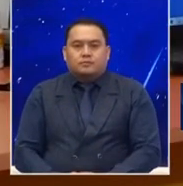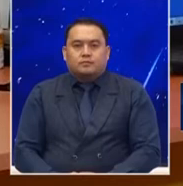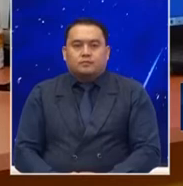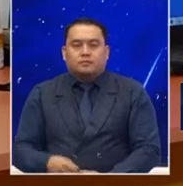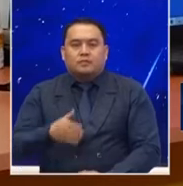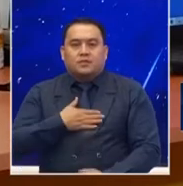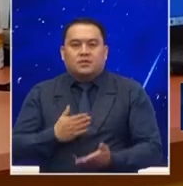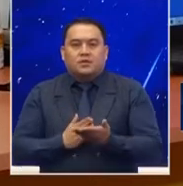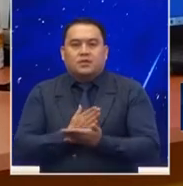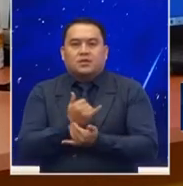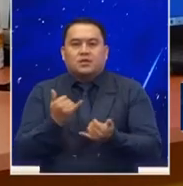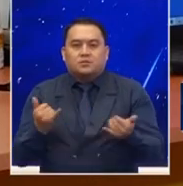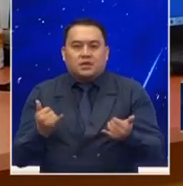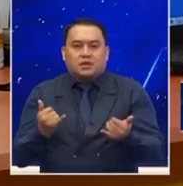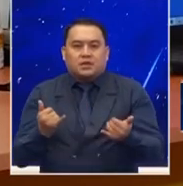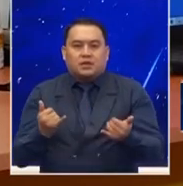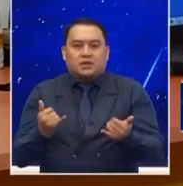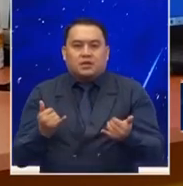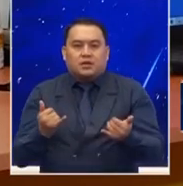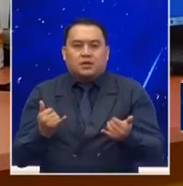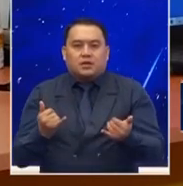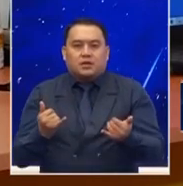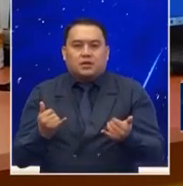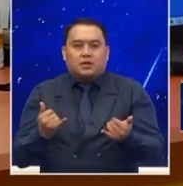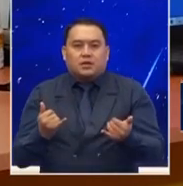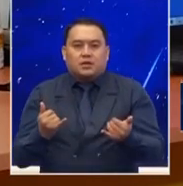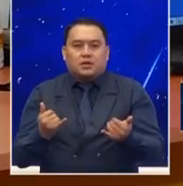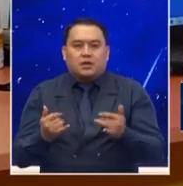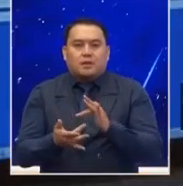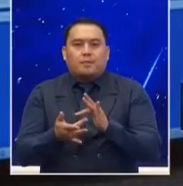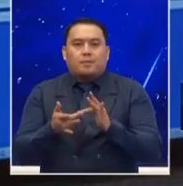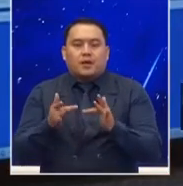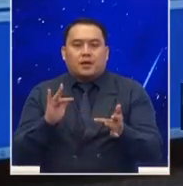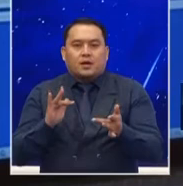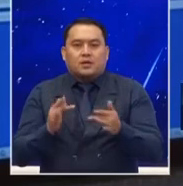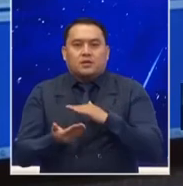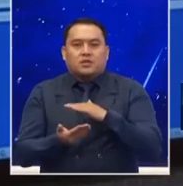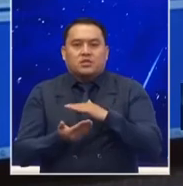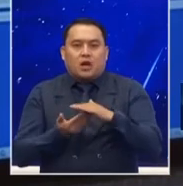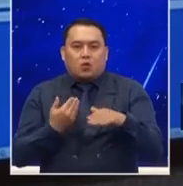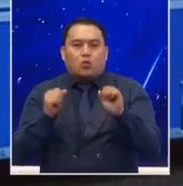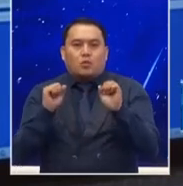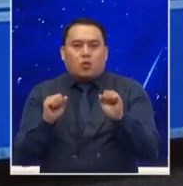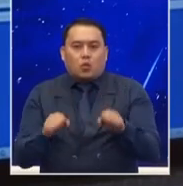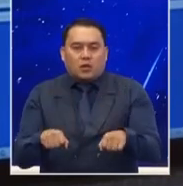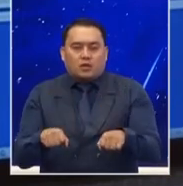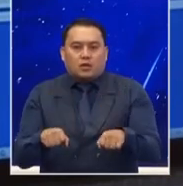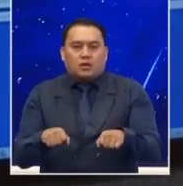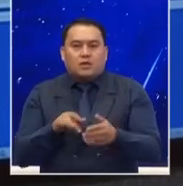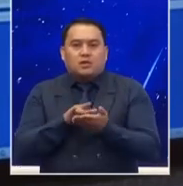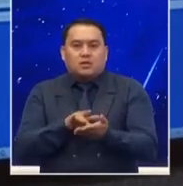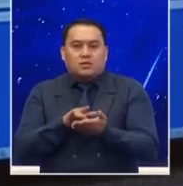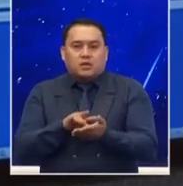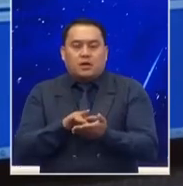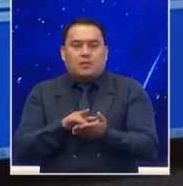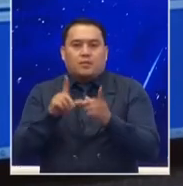қызмет көрсететін адамдарды да сол порталда шақыруға да болады. И санаторияға, допустим,